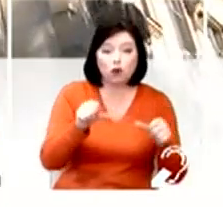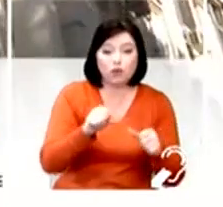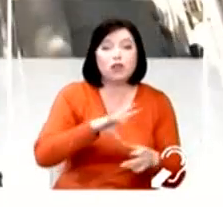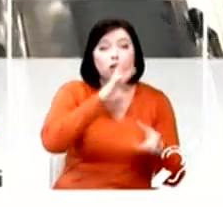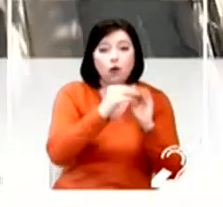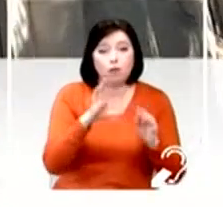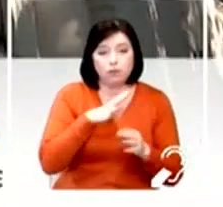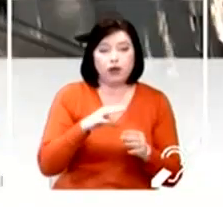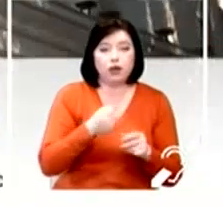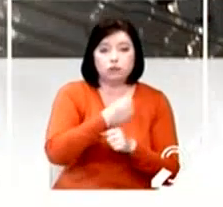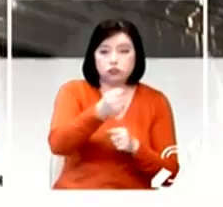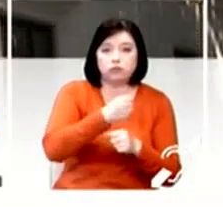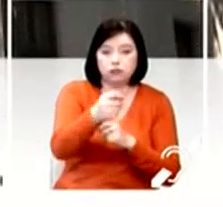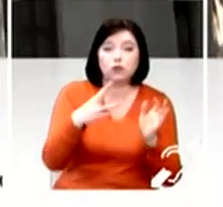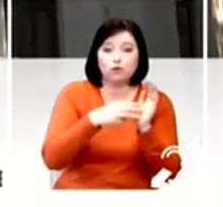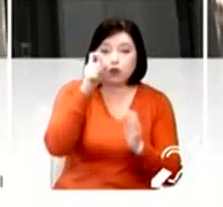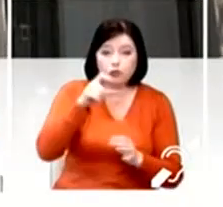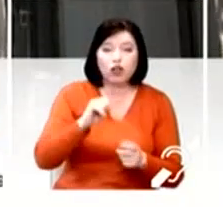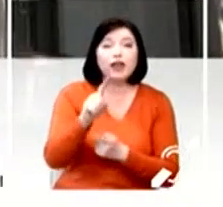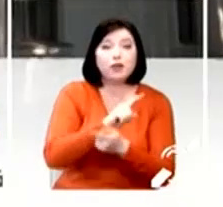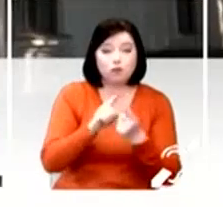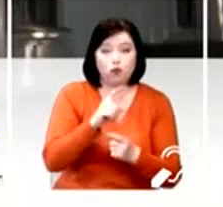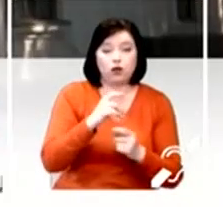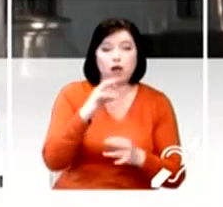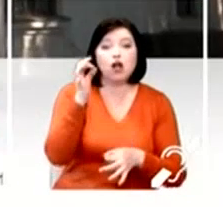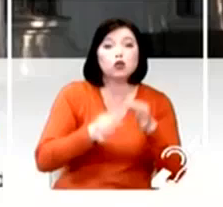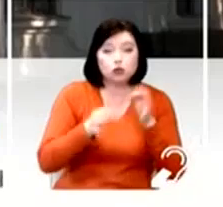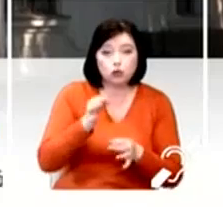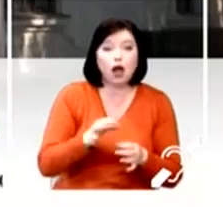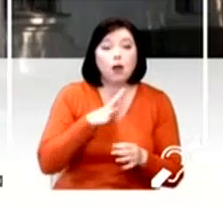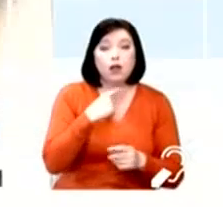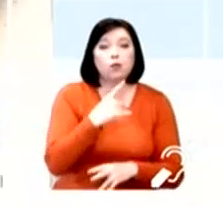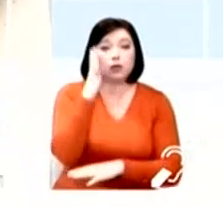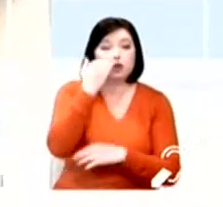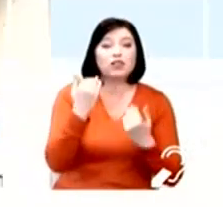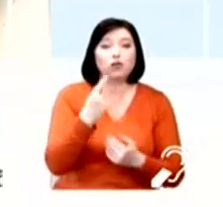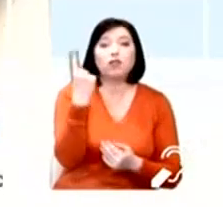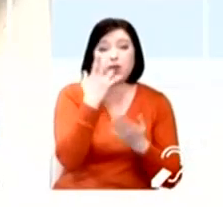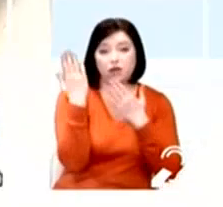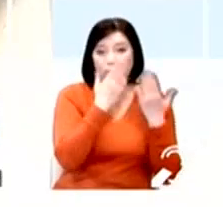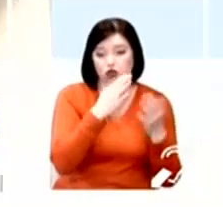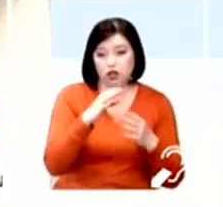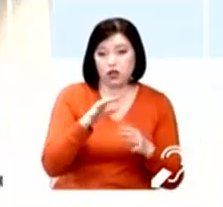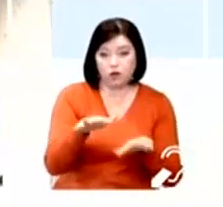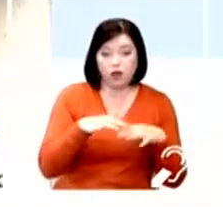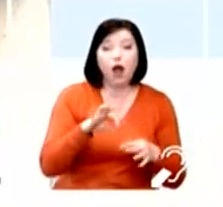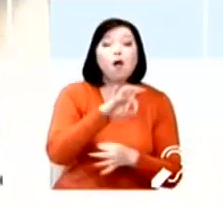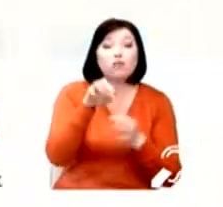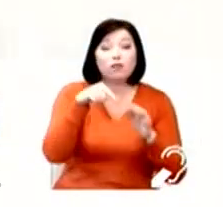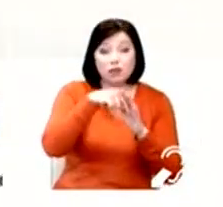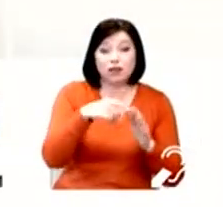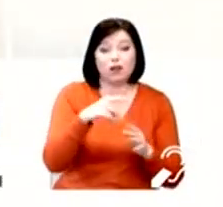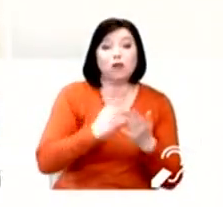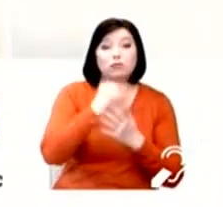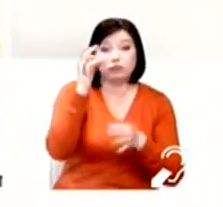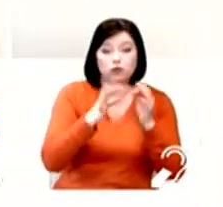total au fost promovați 8 candidați și reforma Curții Supreme de Justiție a fost votată astăzi în prima lectură. Potrivit proiectului de lege, CSJ